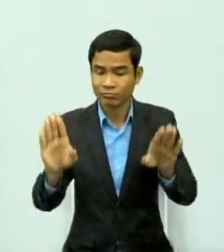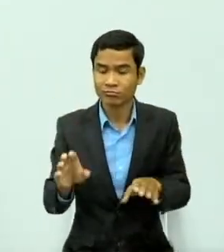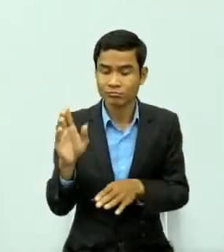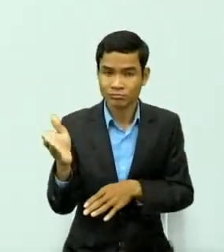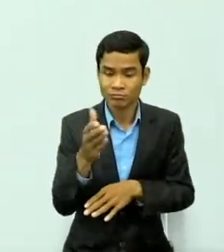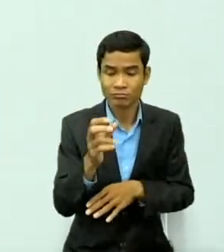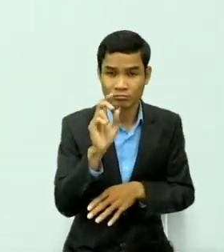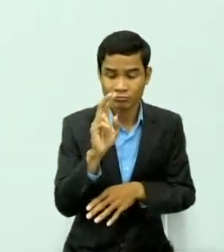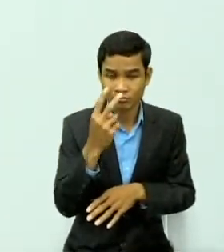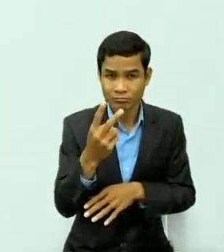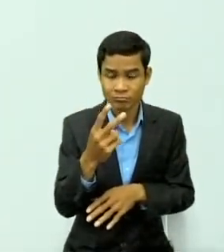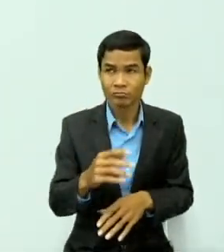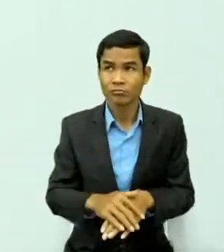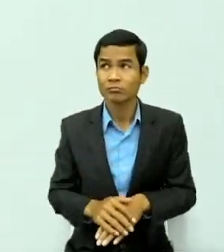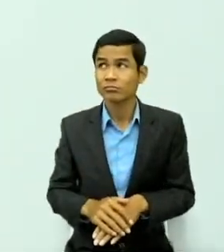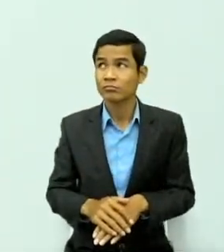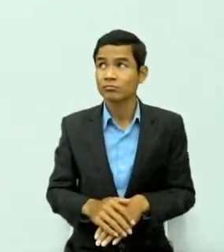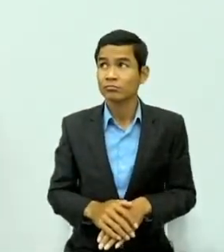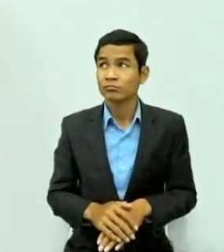ស់គ្នា